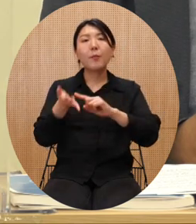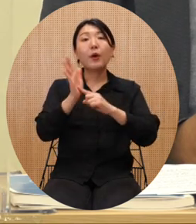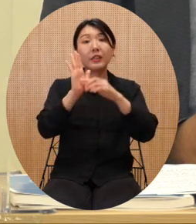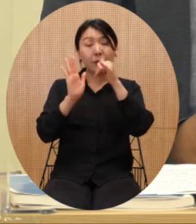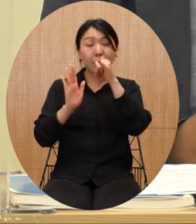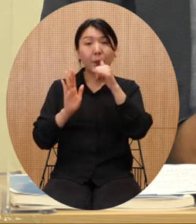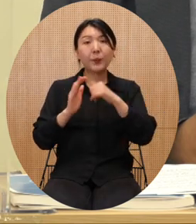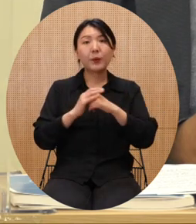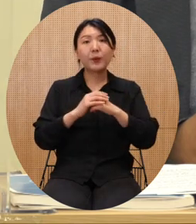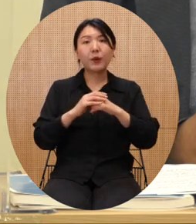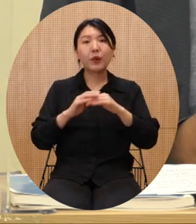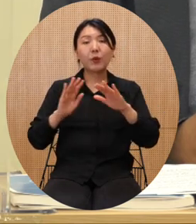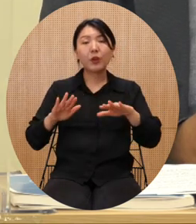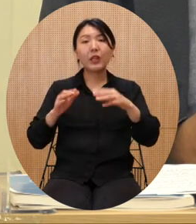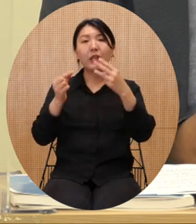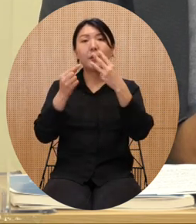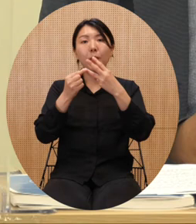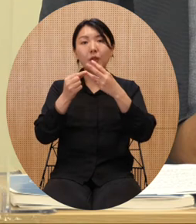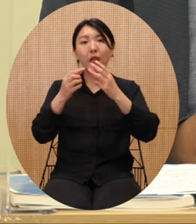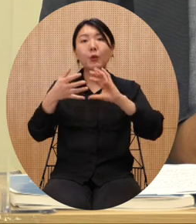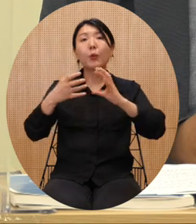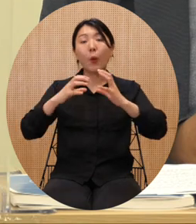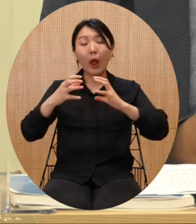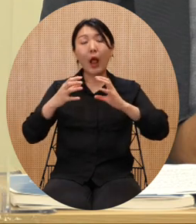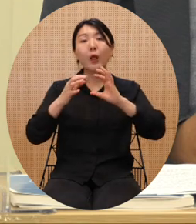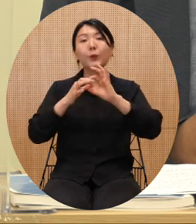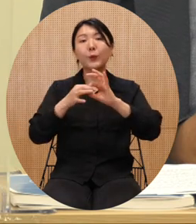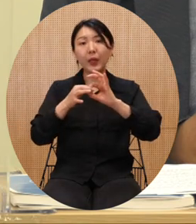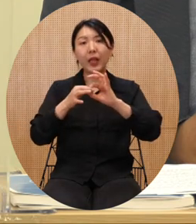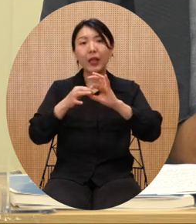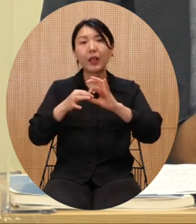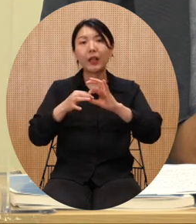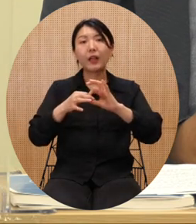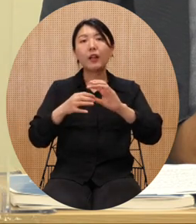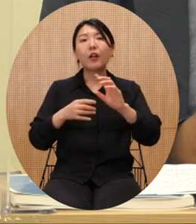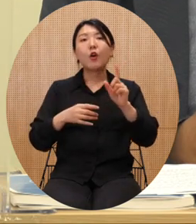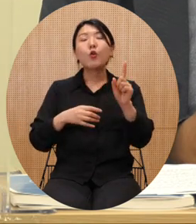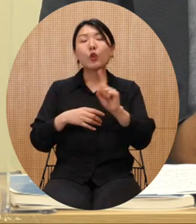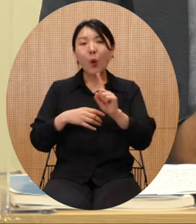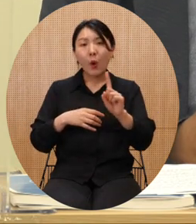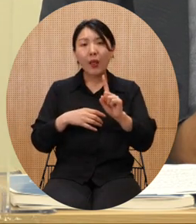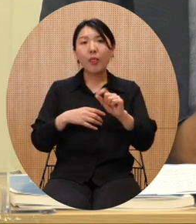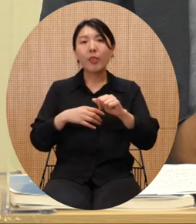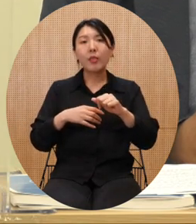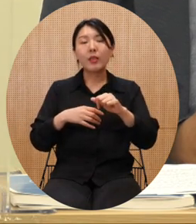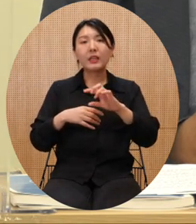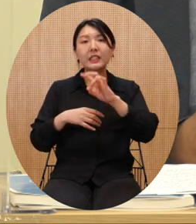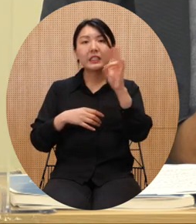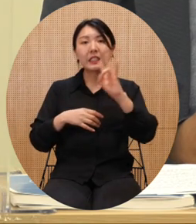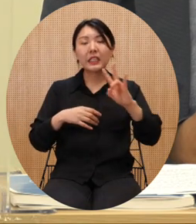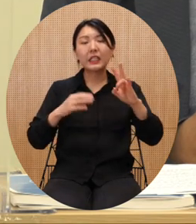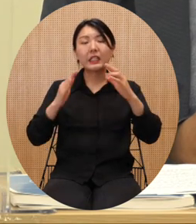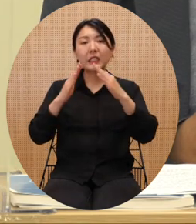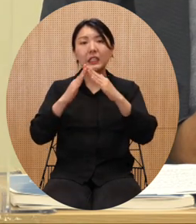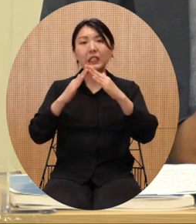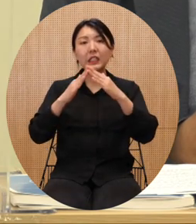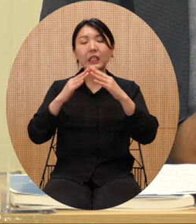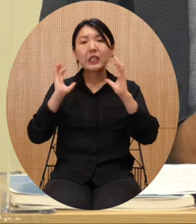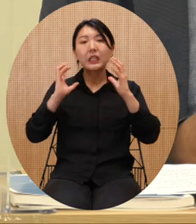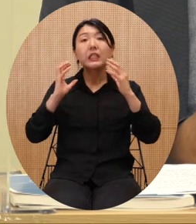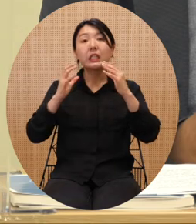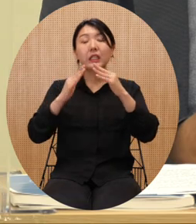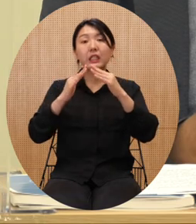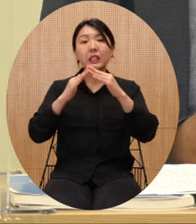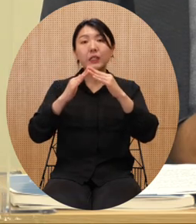됐거든요. 그럼 이제 오늘 그 세 번째 토론회를 통해서는 어떠한 그래서 실명의